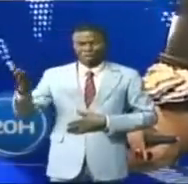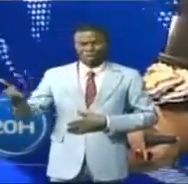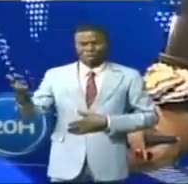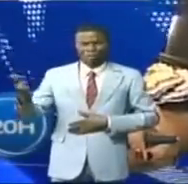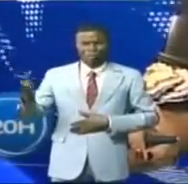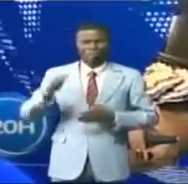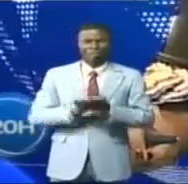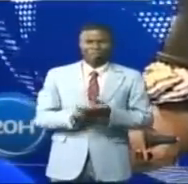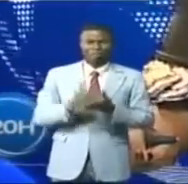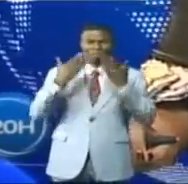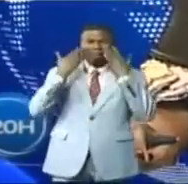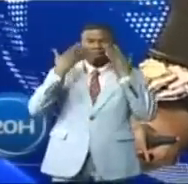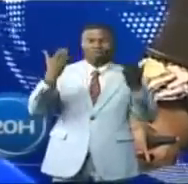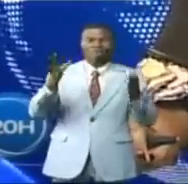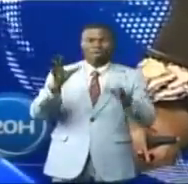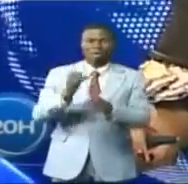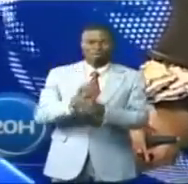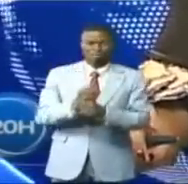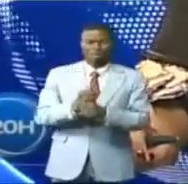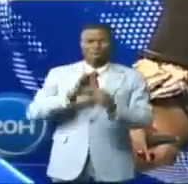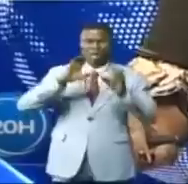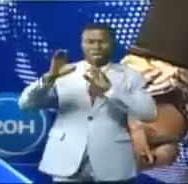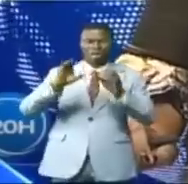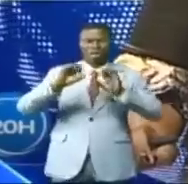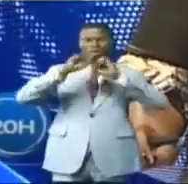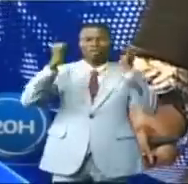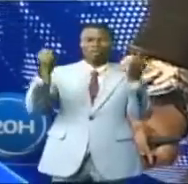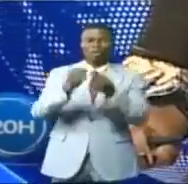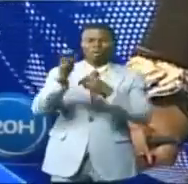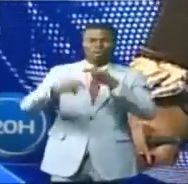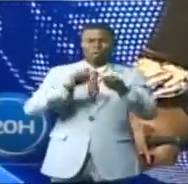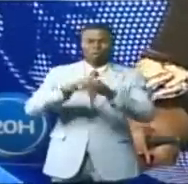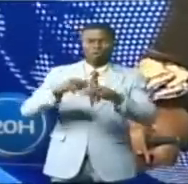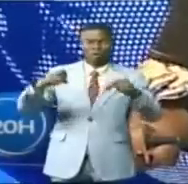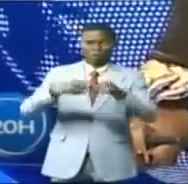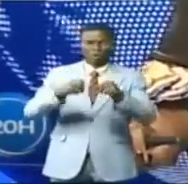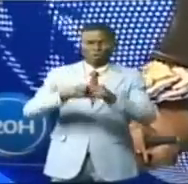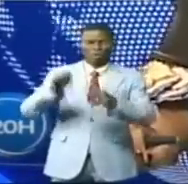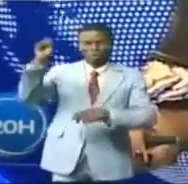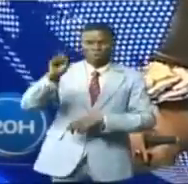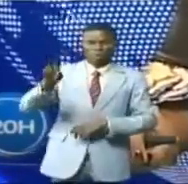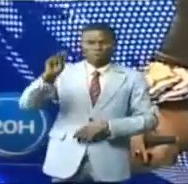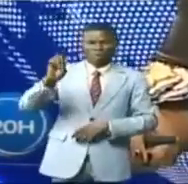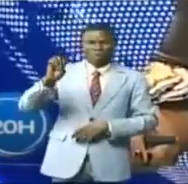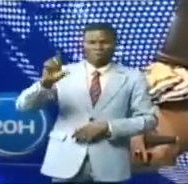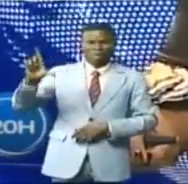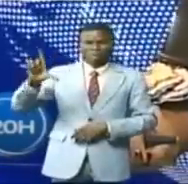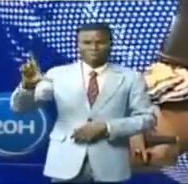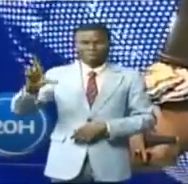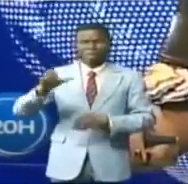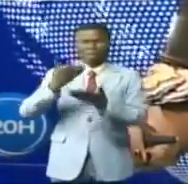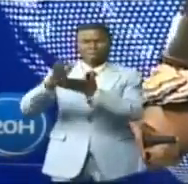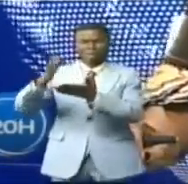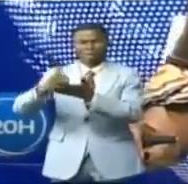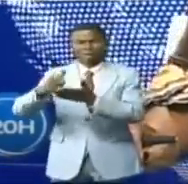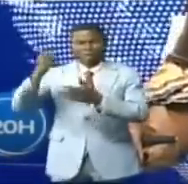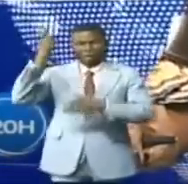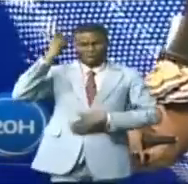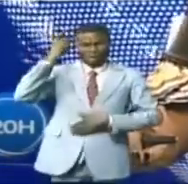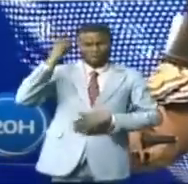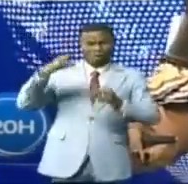pays. Et ce communiqué, la Société nationale de l'électricité, SNELESA, département de distribution de